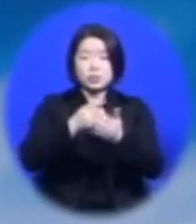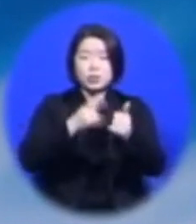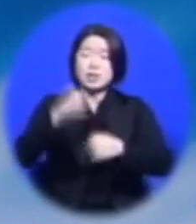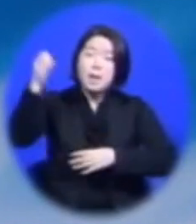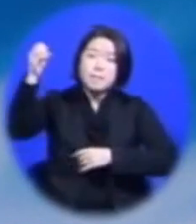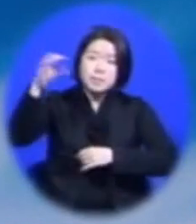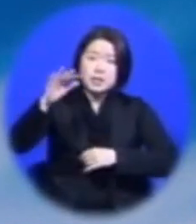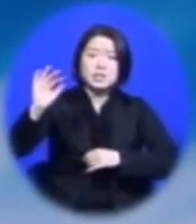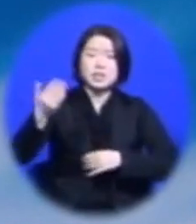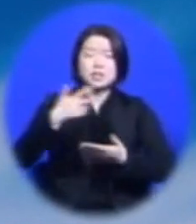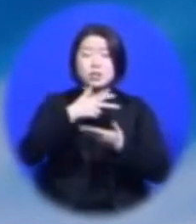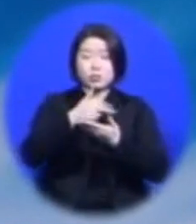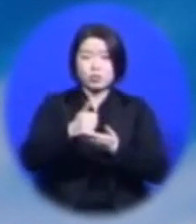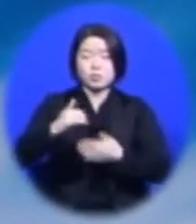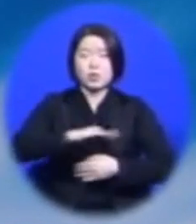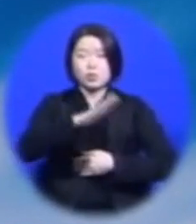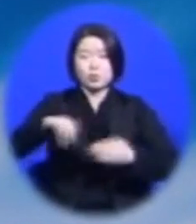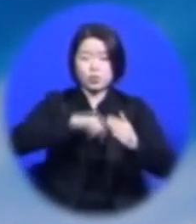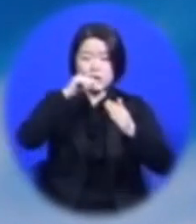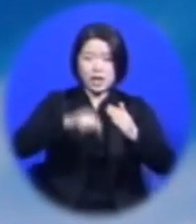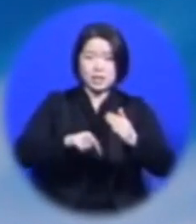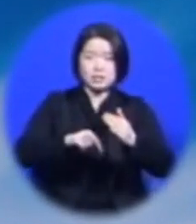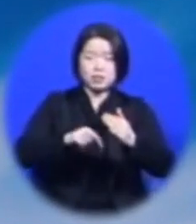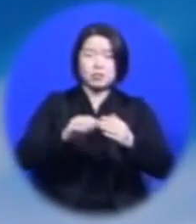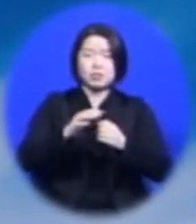되신 주님이 우리 안에서